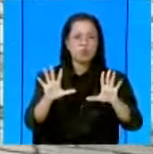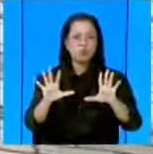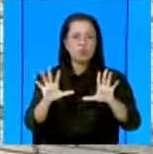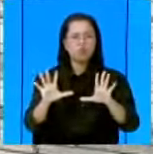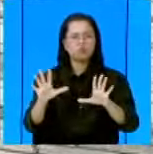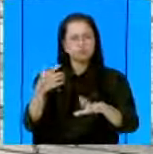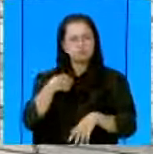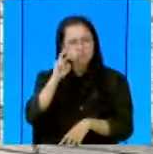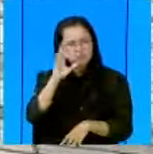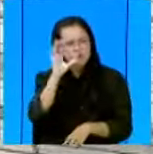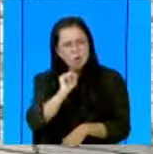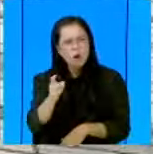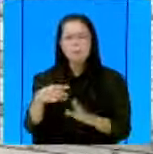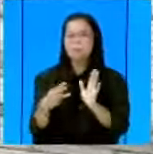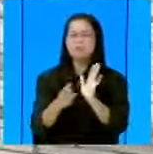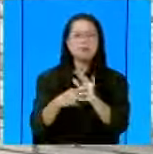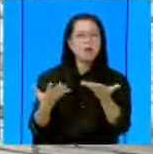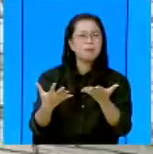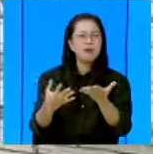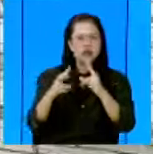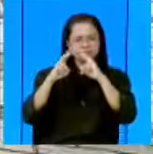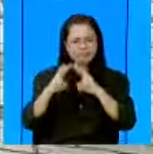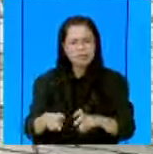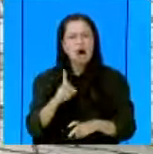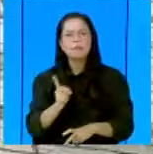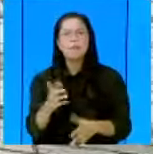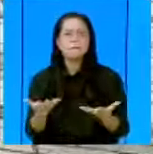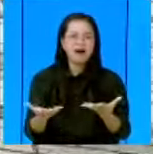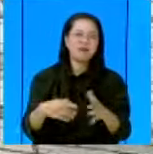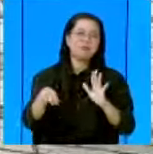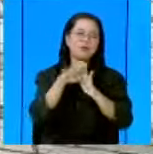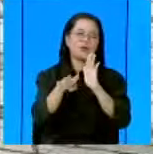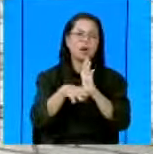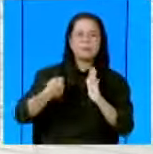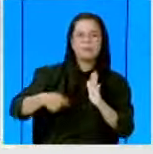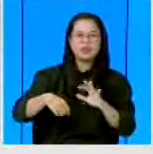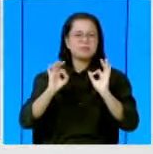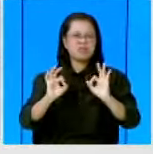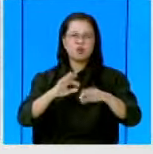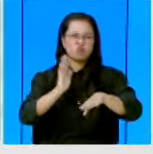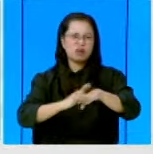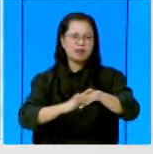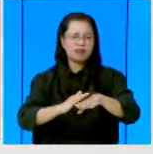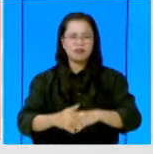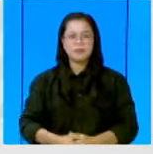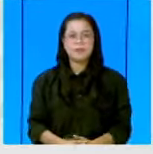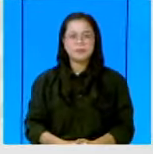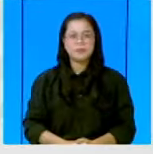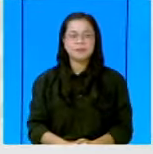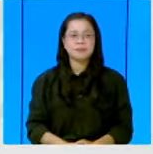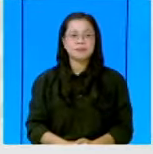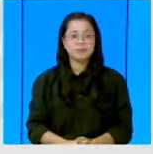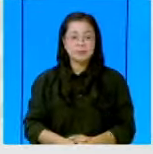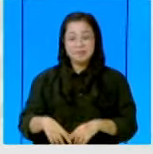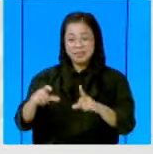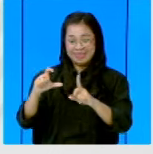mengetahui akar dari permasalahan ini adalah dari Permendikbud nomor 2 tahun 2024 sendiri. Merujuk data BPS pada